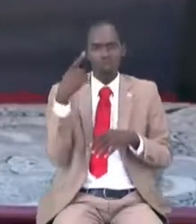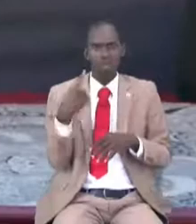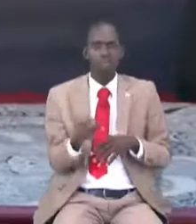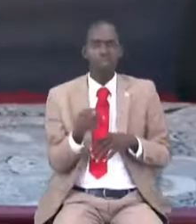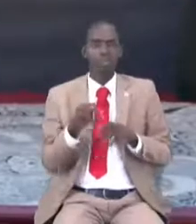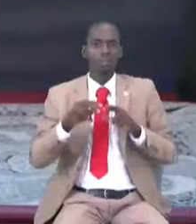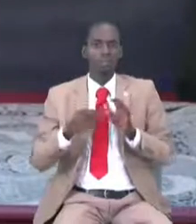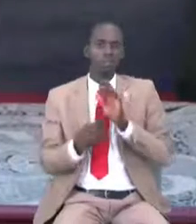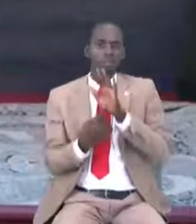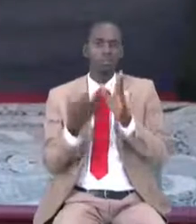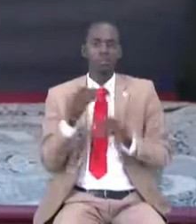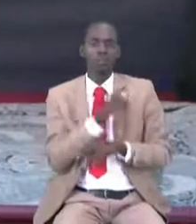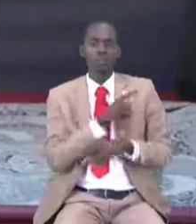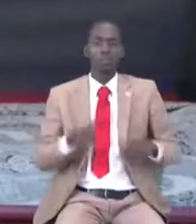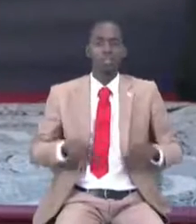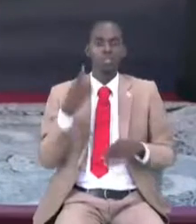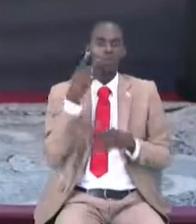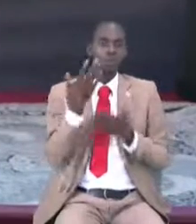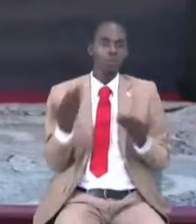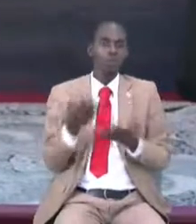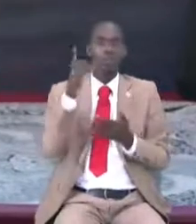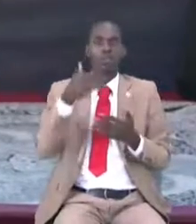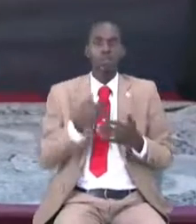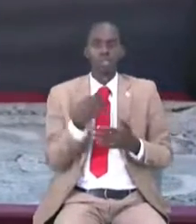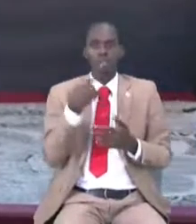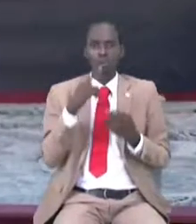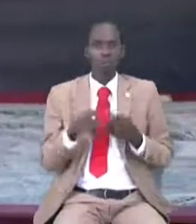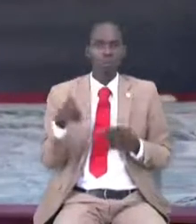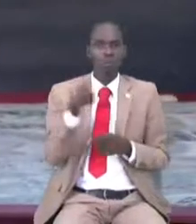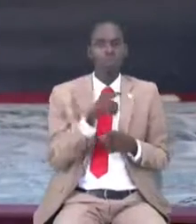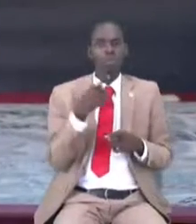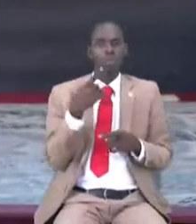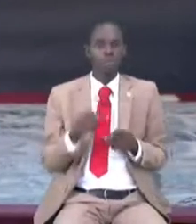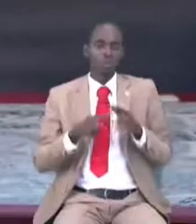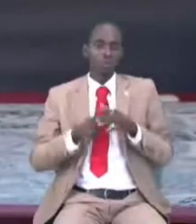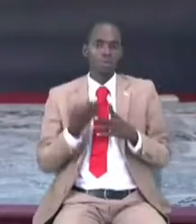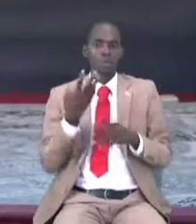le sacrifice pour le salut et le contenu de notre